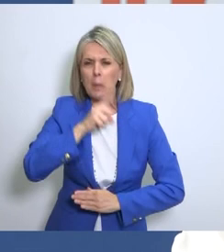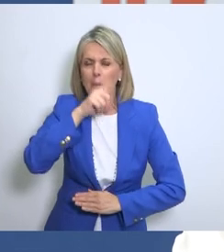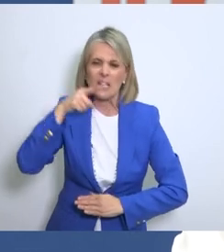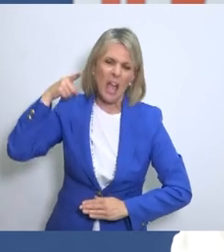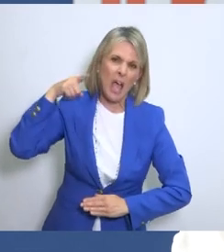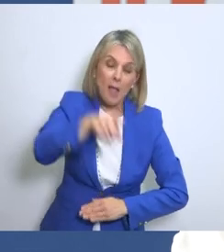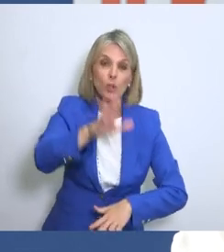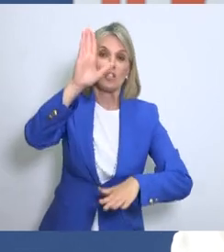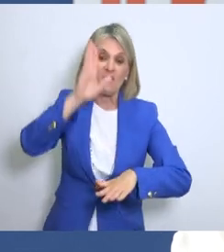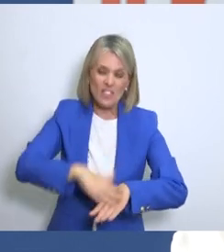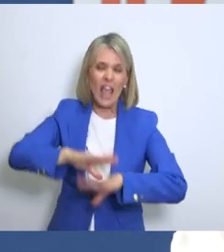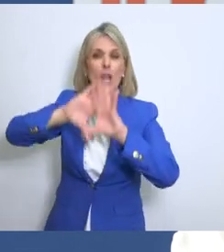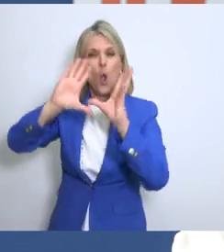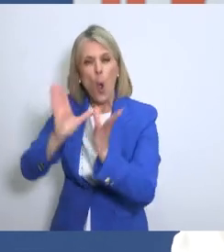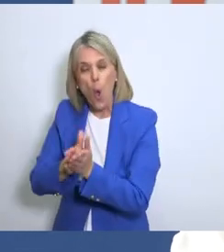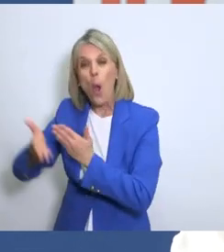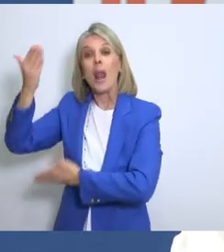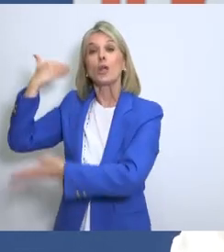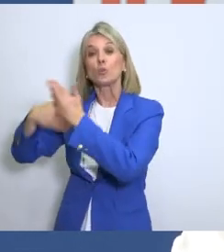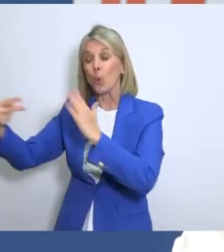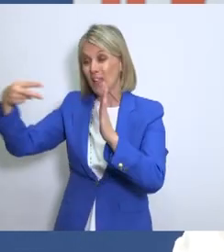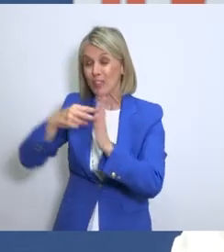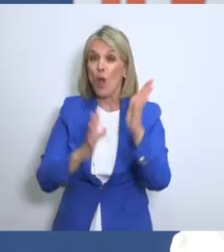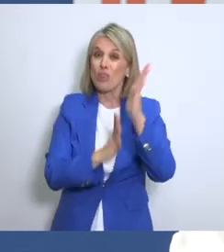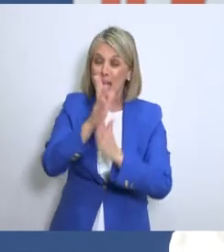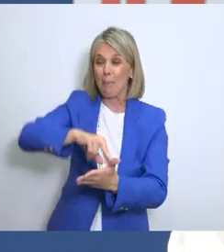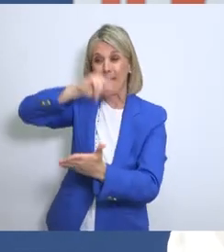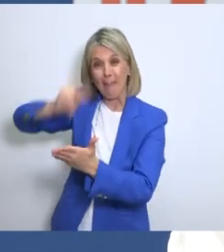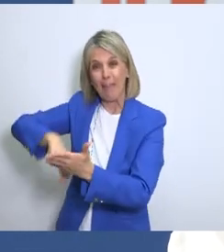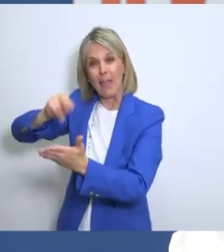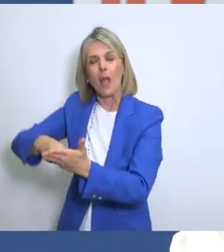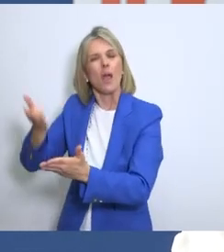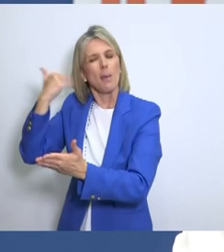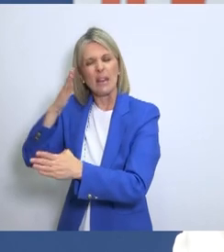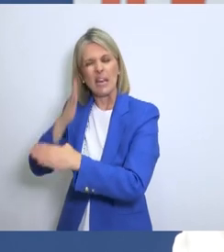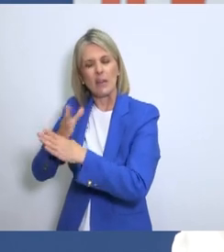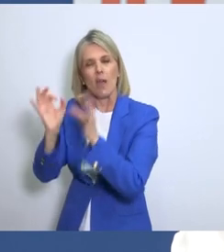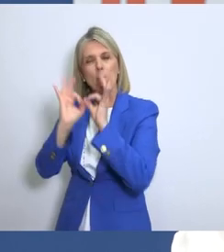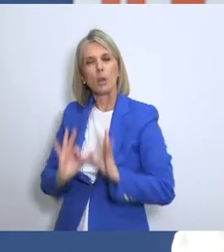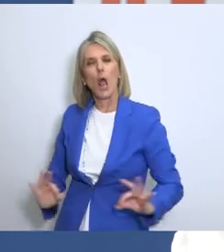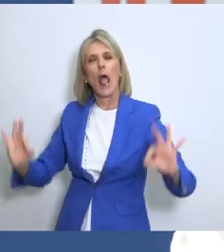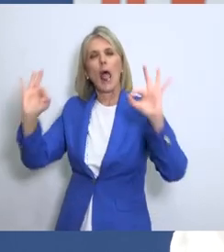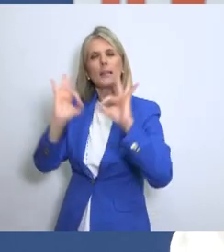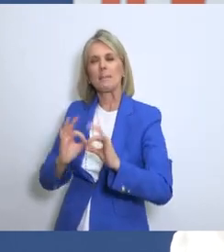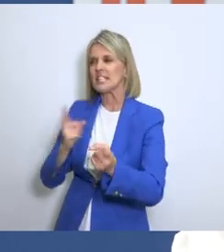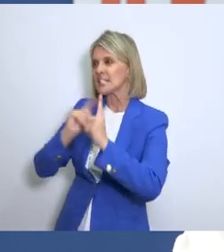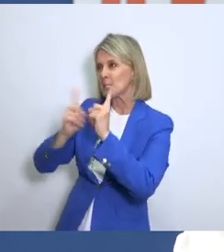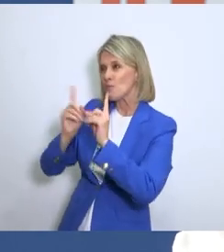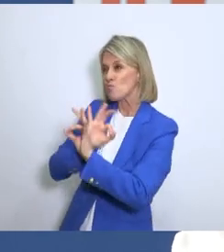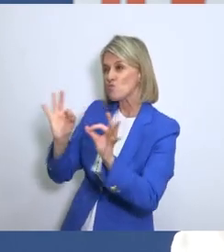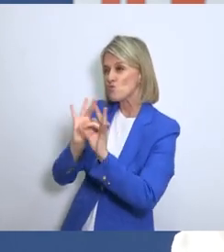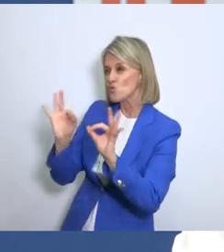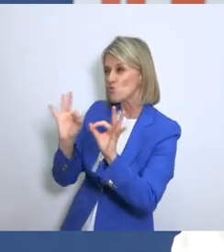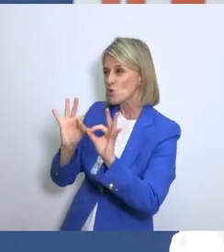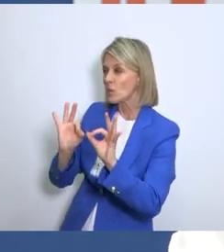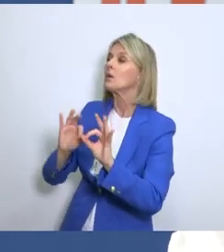της συνθηκολόγησης του 2015, την προετοίμασε με τις ενδιάμεσες συμφωνίες,